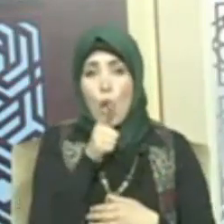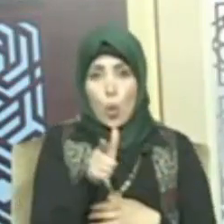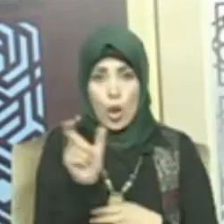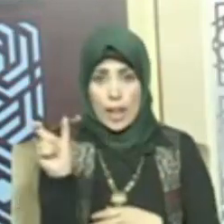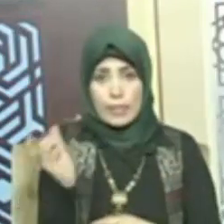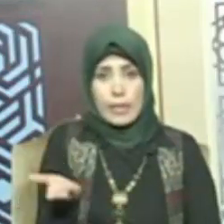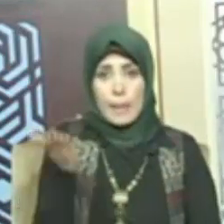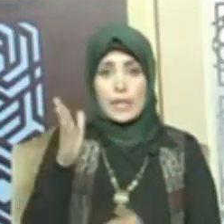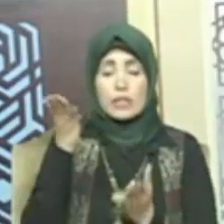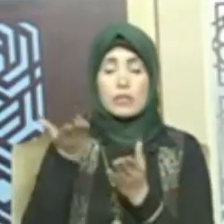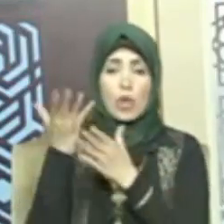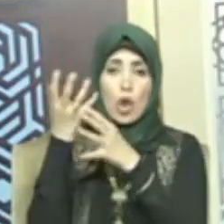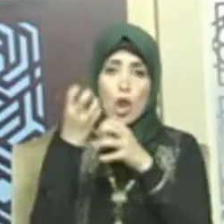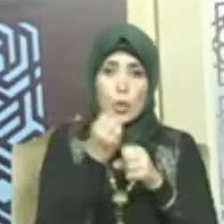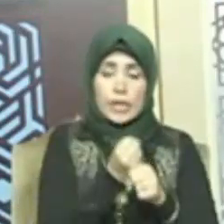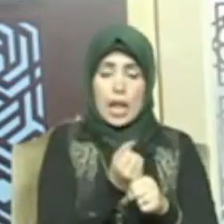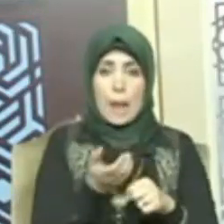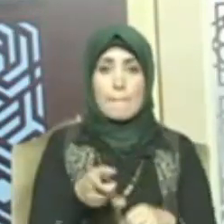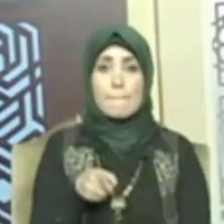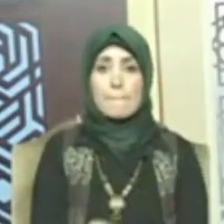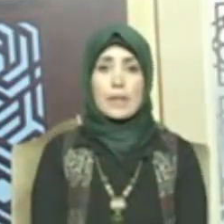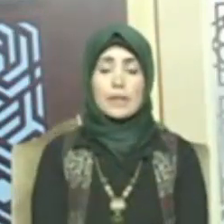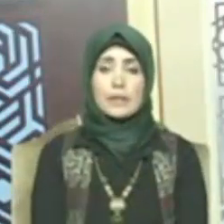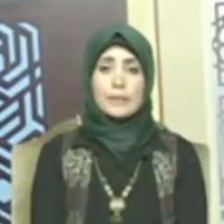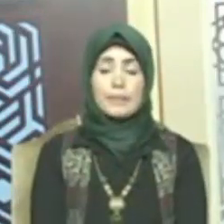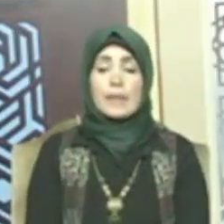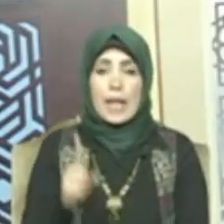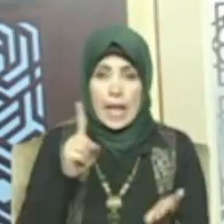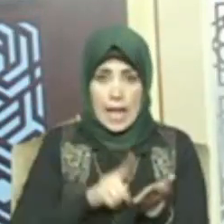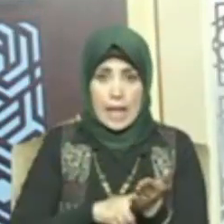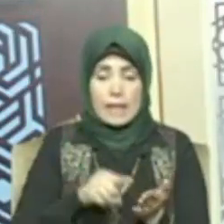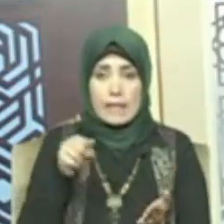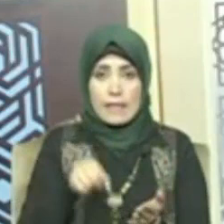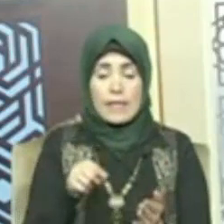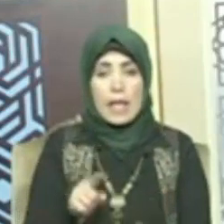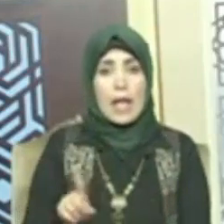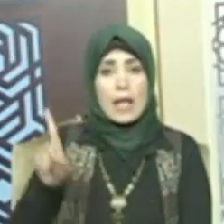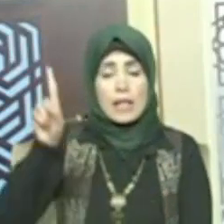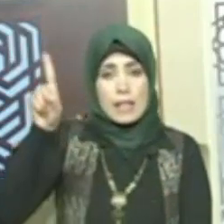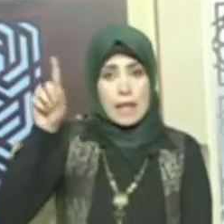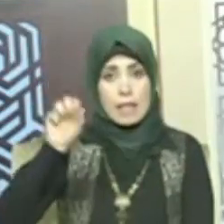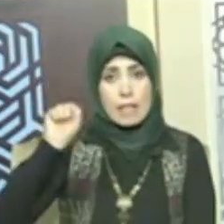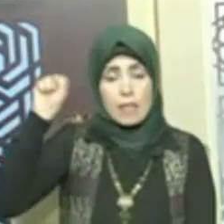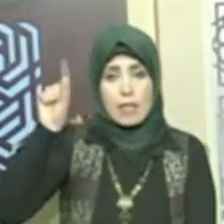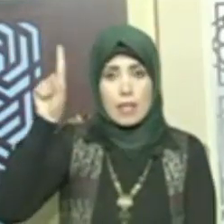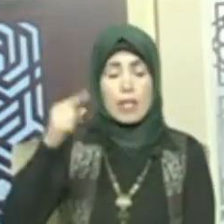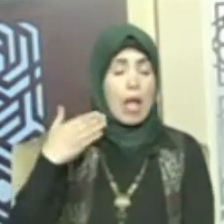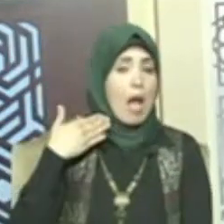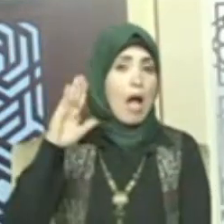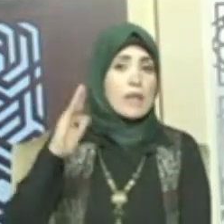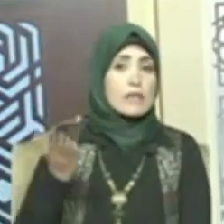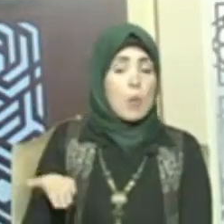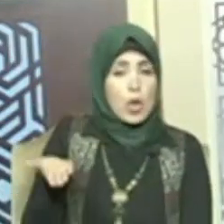الله عليه وسلم: إن لله عز